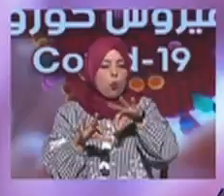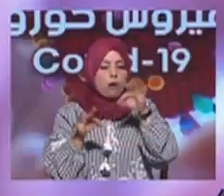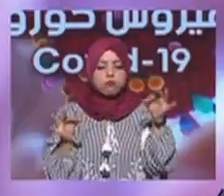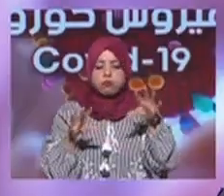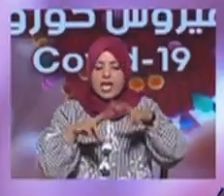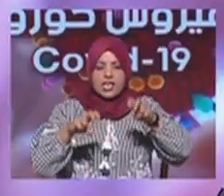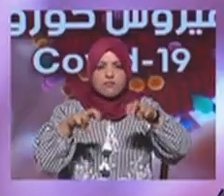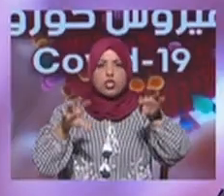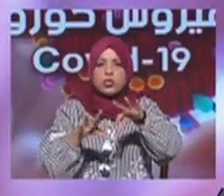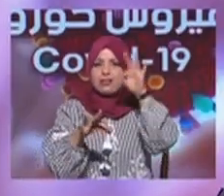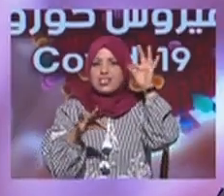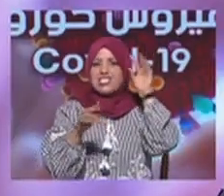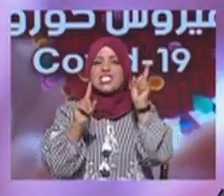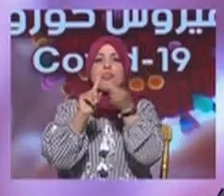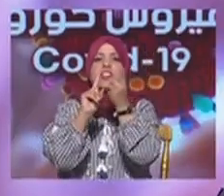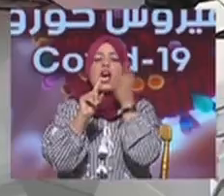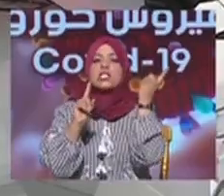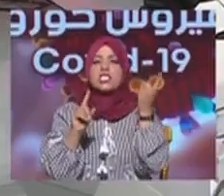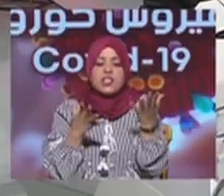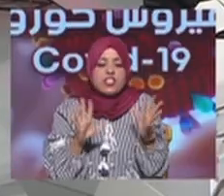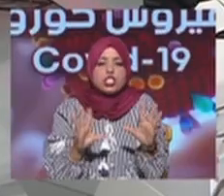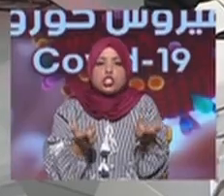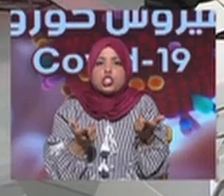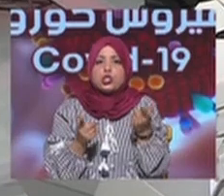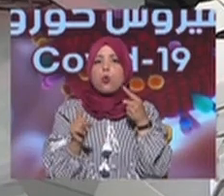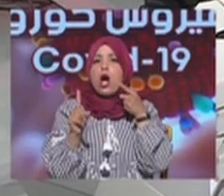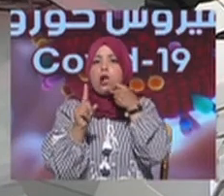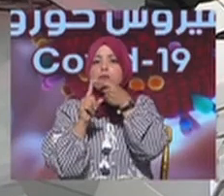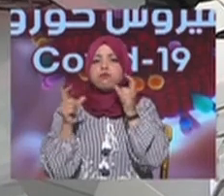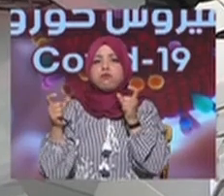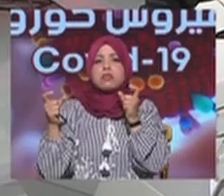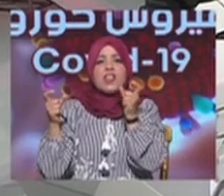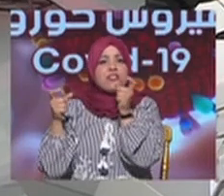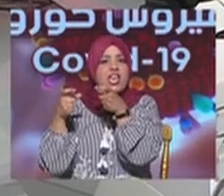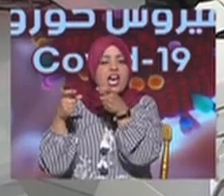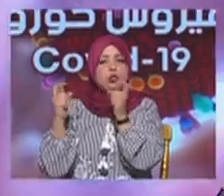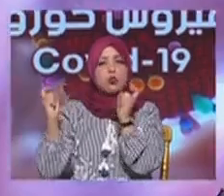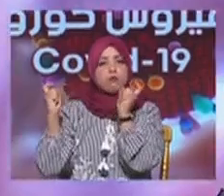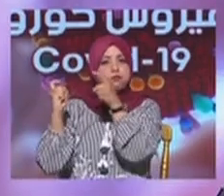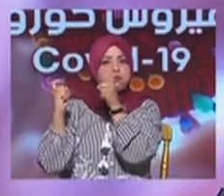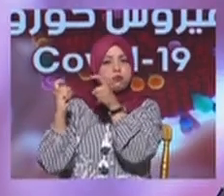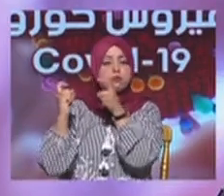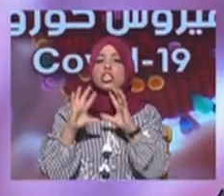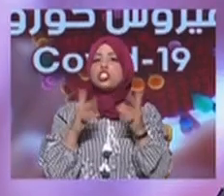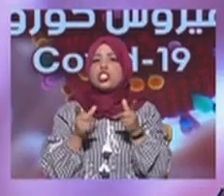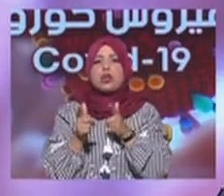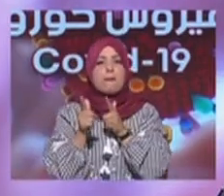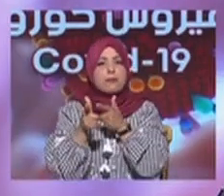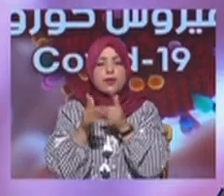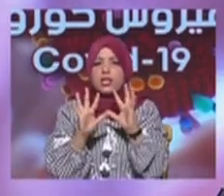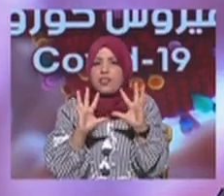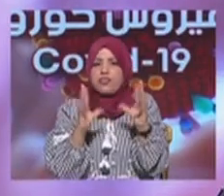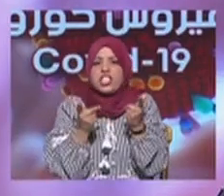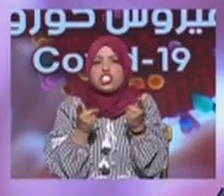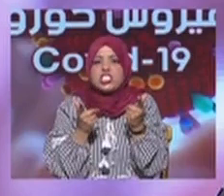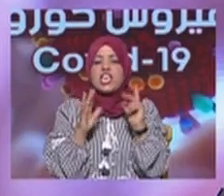خصائصه حتى تعرفوا كاين وهو بطبيعه هو عدو لكن لازم نعرفوا شنو اسلحته هالعدو هذا وتحاولوا انتم من خلال